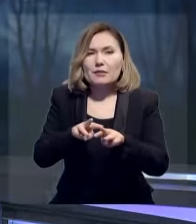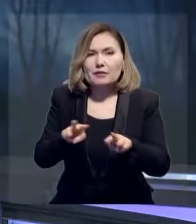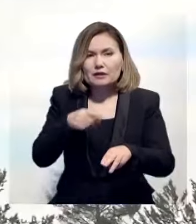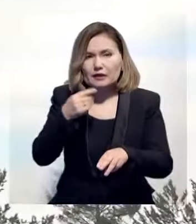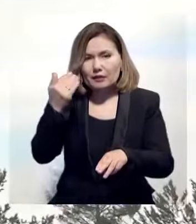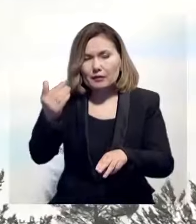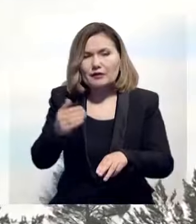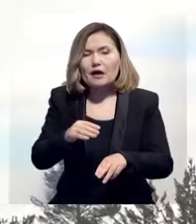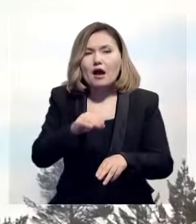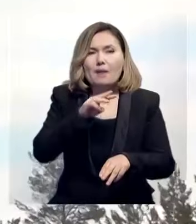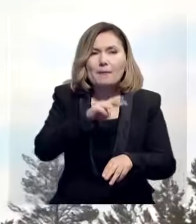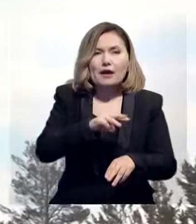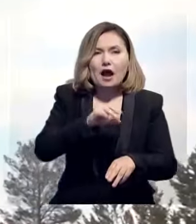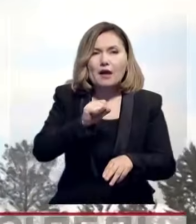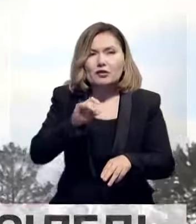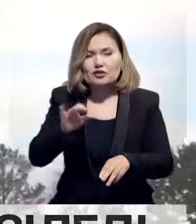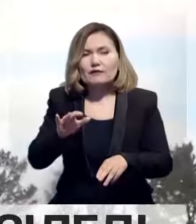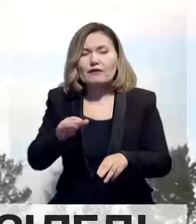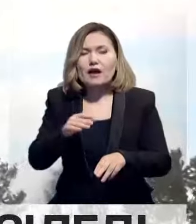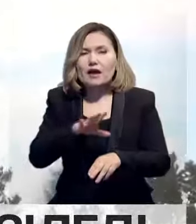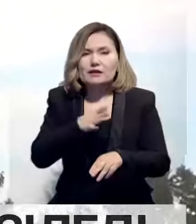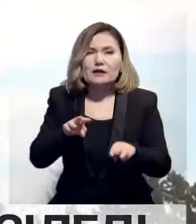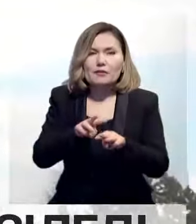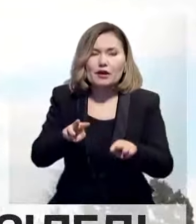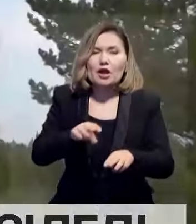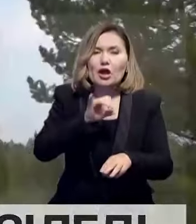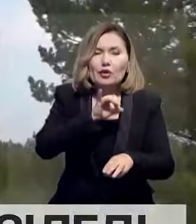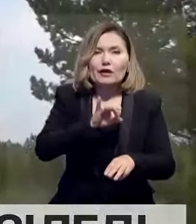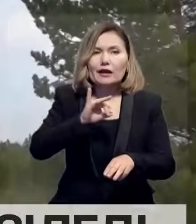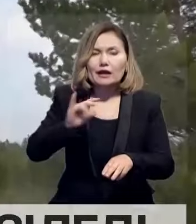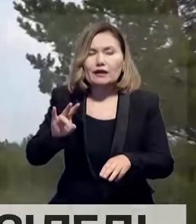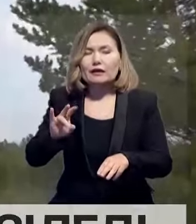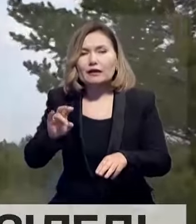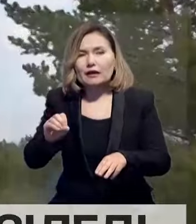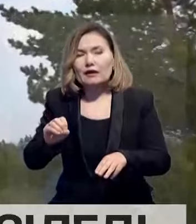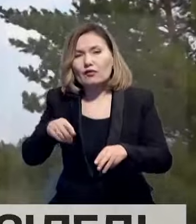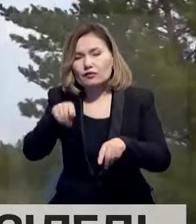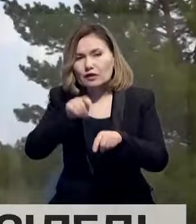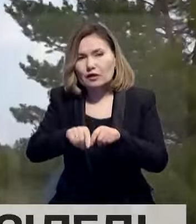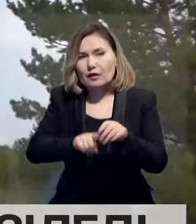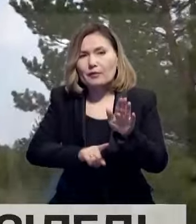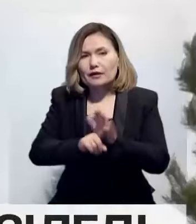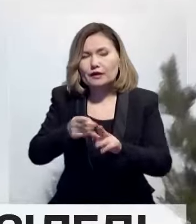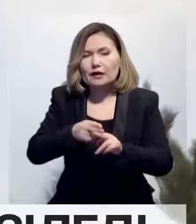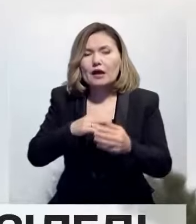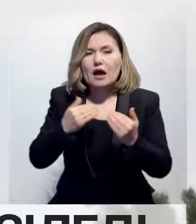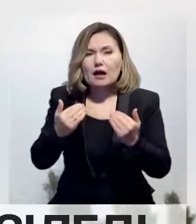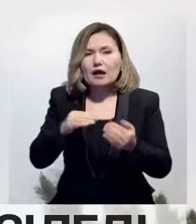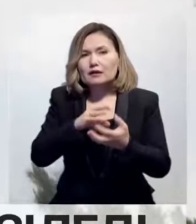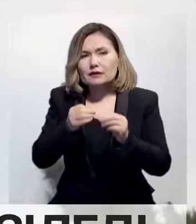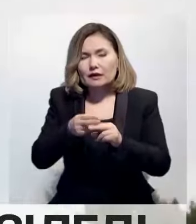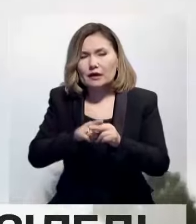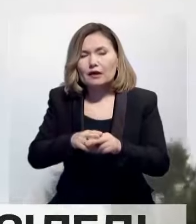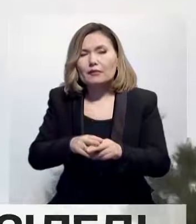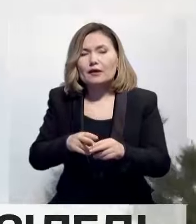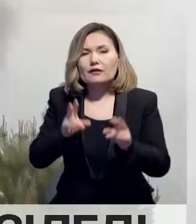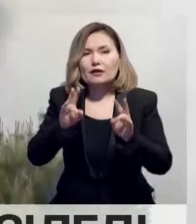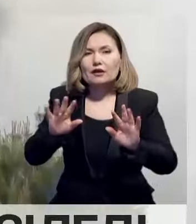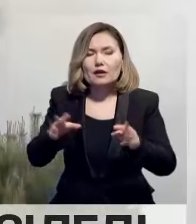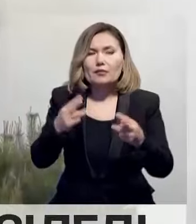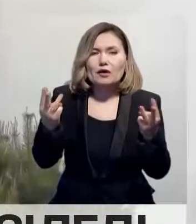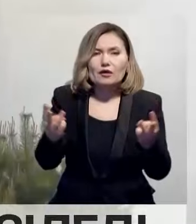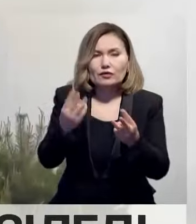айтты. Марат Ахметжанов экс-министр Юрий Линге қатысты тексеріс болатынын да жеткізді. Сондай-ақ ол қазіргі оқыс оқиға қатысты